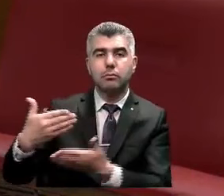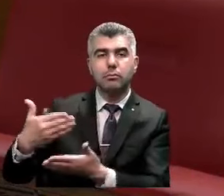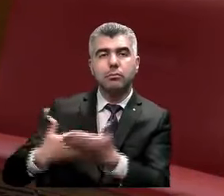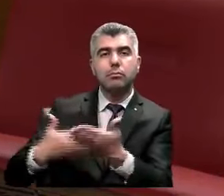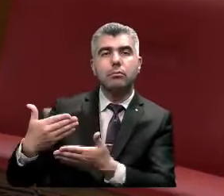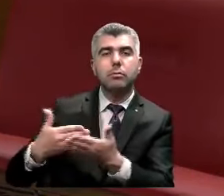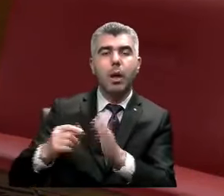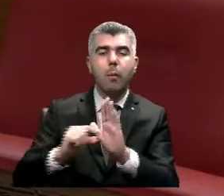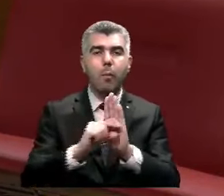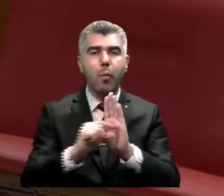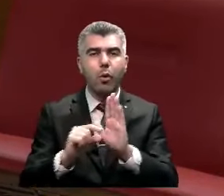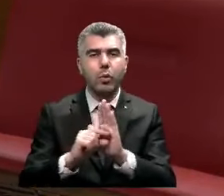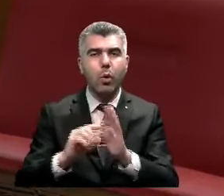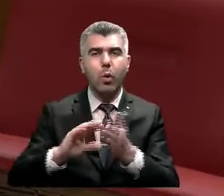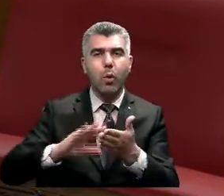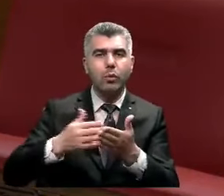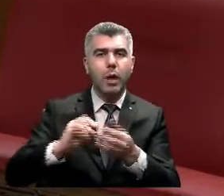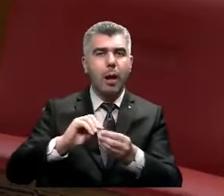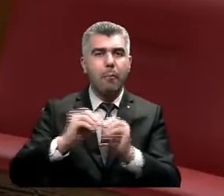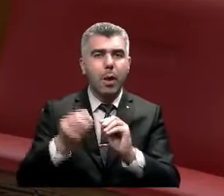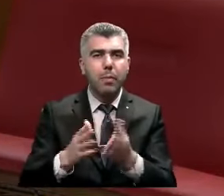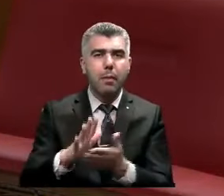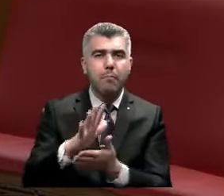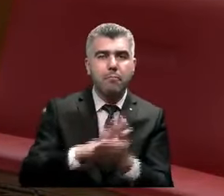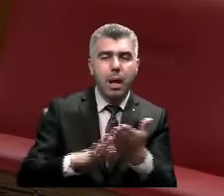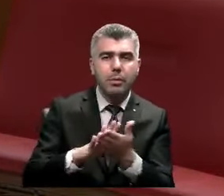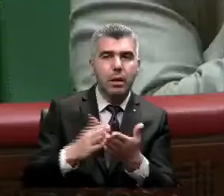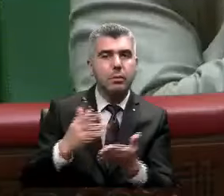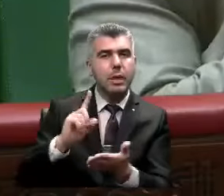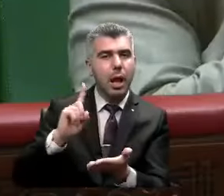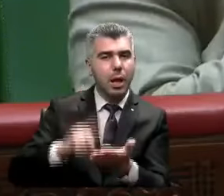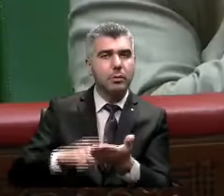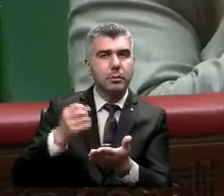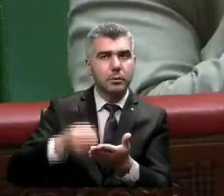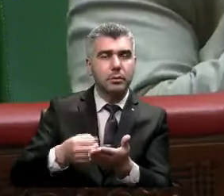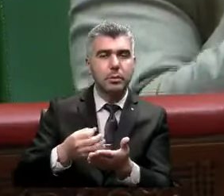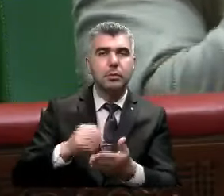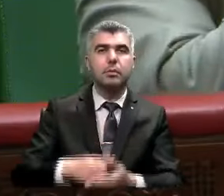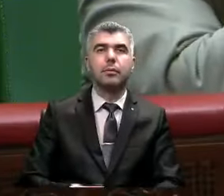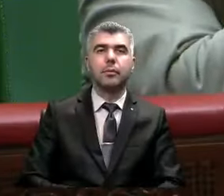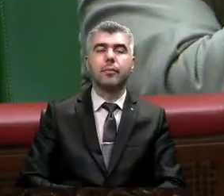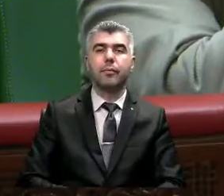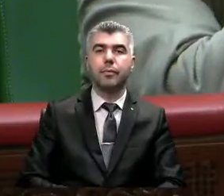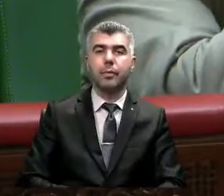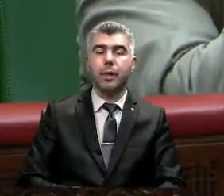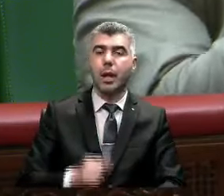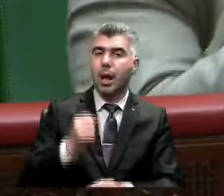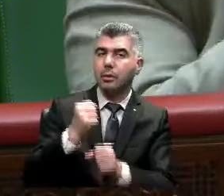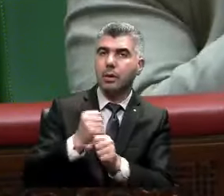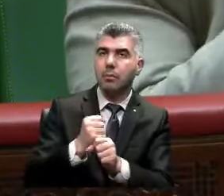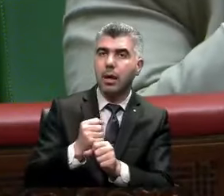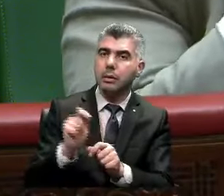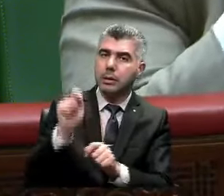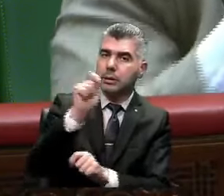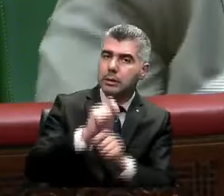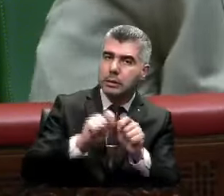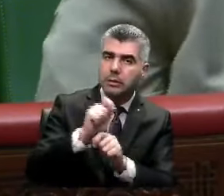تحديد المواضيع والقضايا التي تشكل أولويات بالنسبة لهم في هذا القطاع والتي يتم العمل على